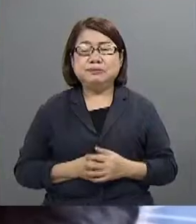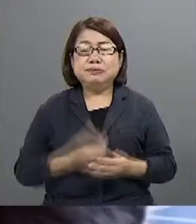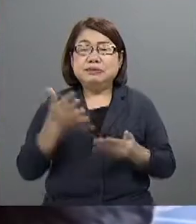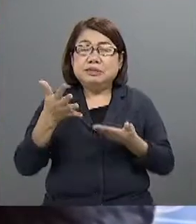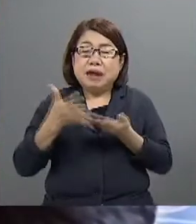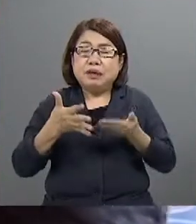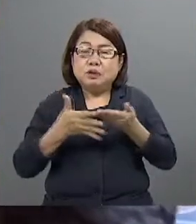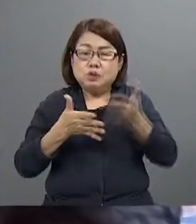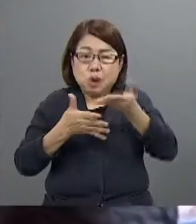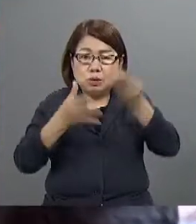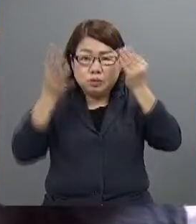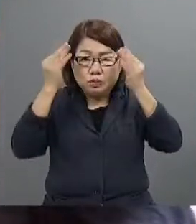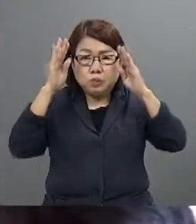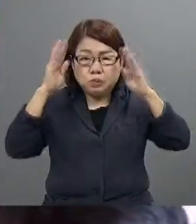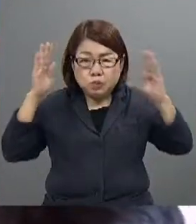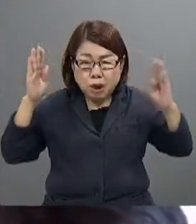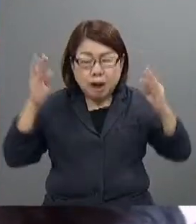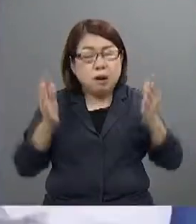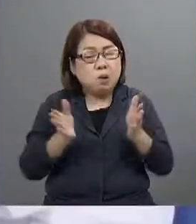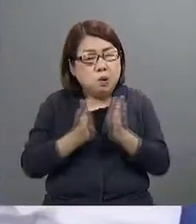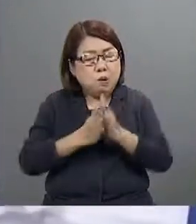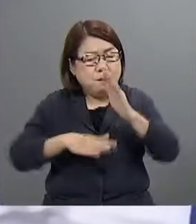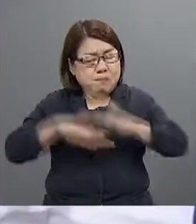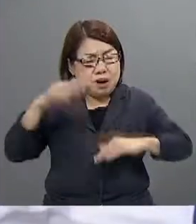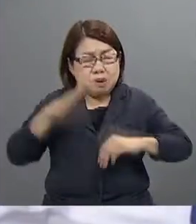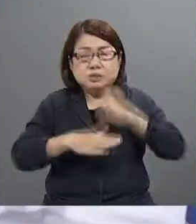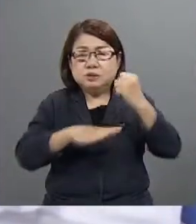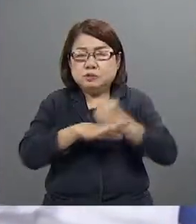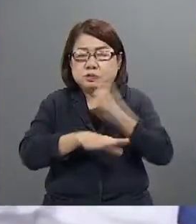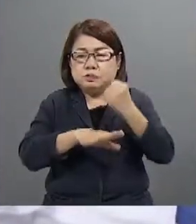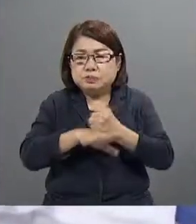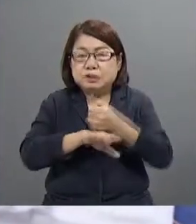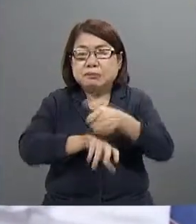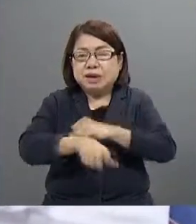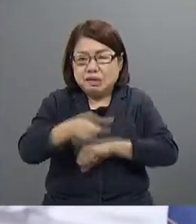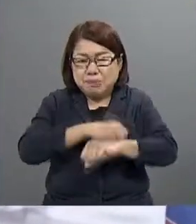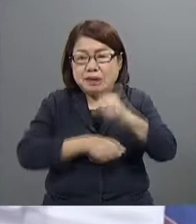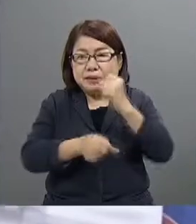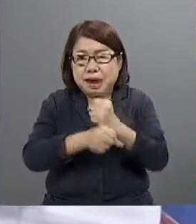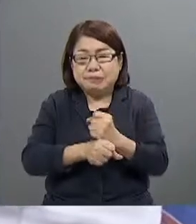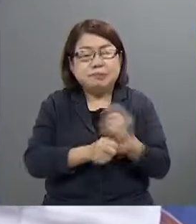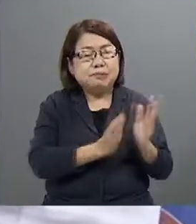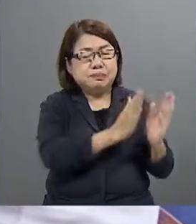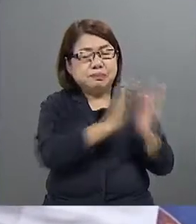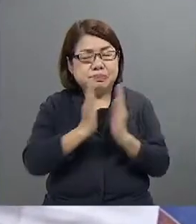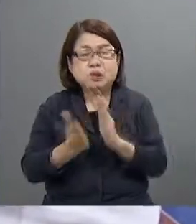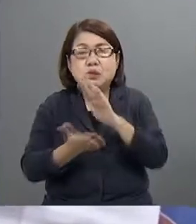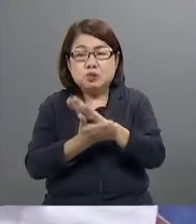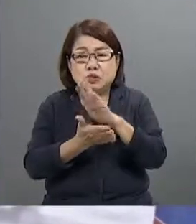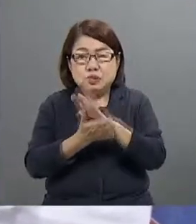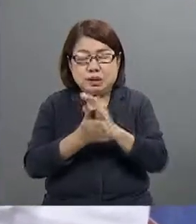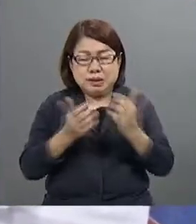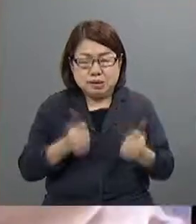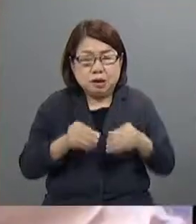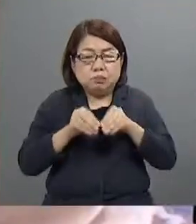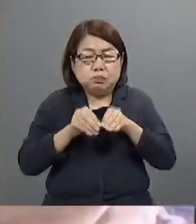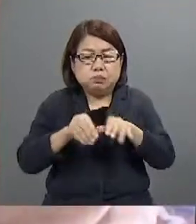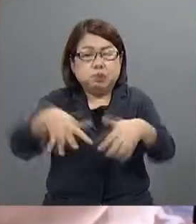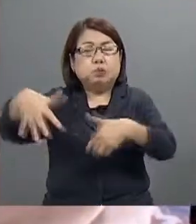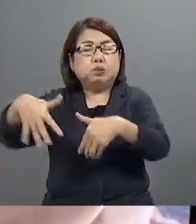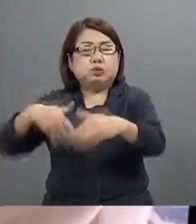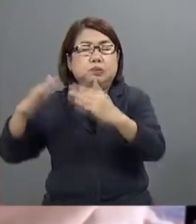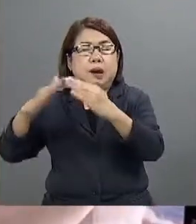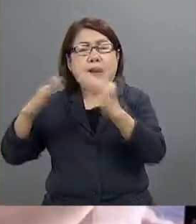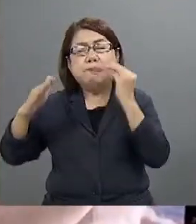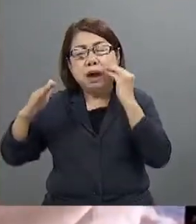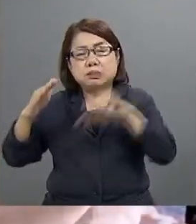ากการลงมือฝึกปฏิบัติการลงไผ่ในแปลงต้นแบบของโรงเรียนได้ถูกขยายสู่ชุมชนทำให้ชาวบ้านมีความตระหนัก